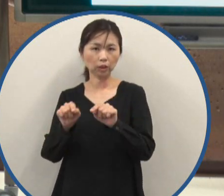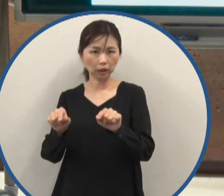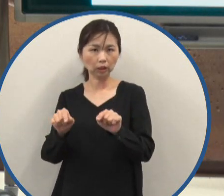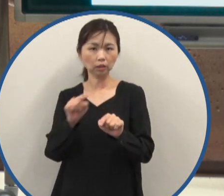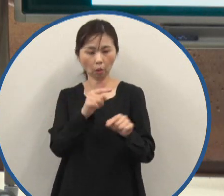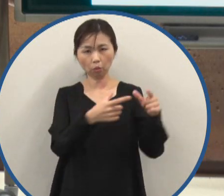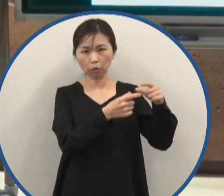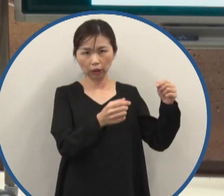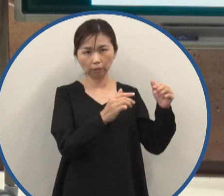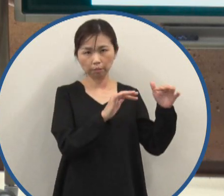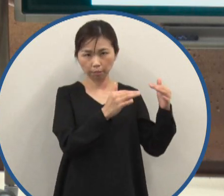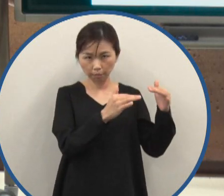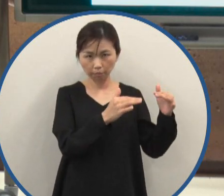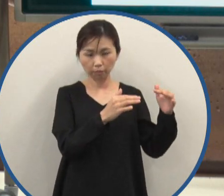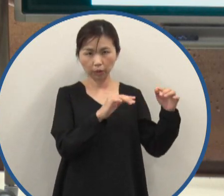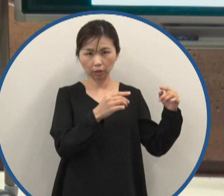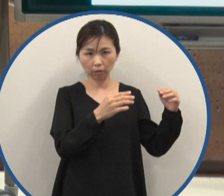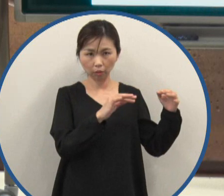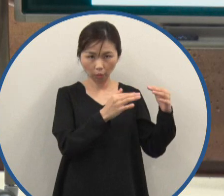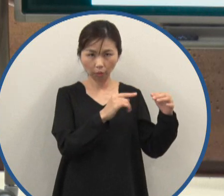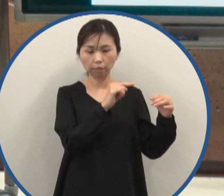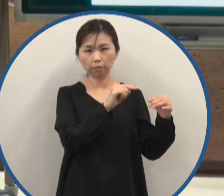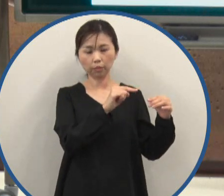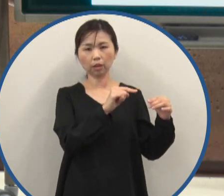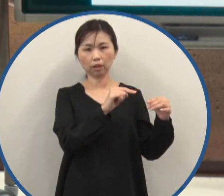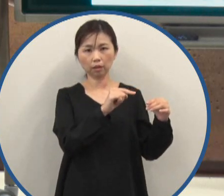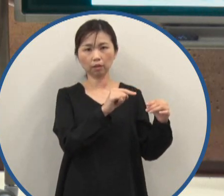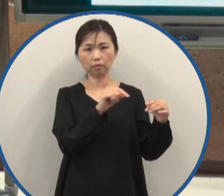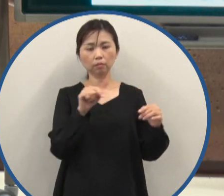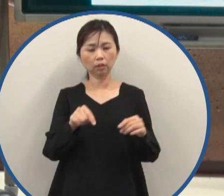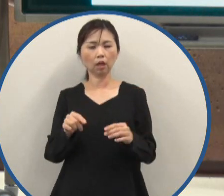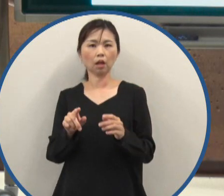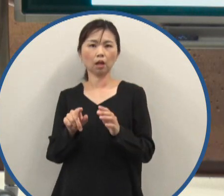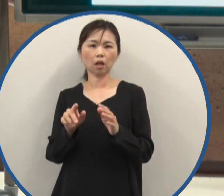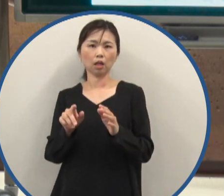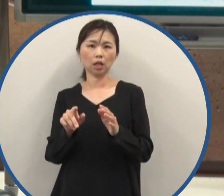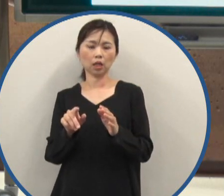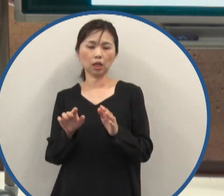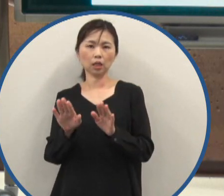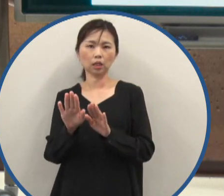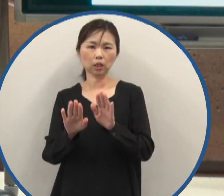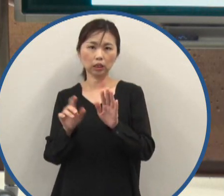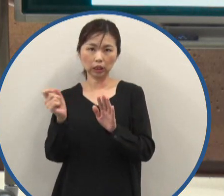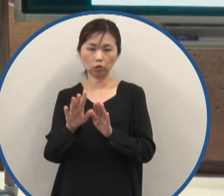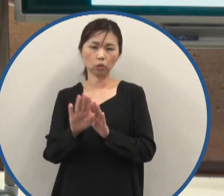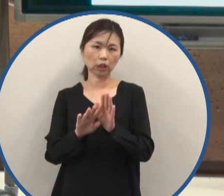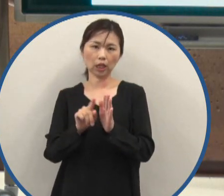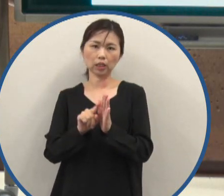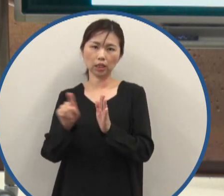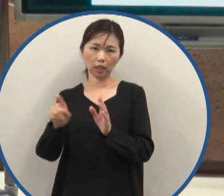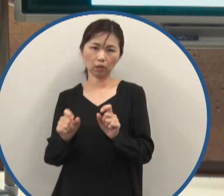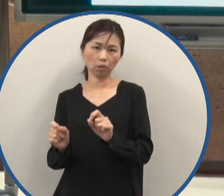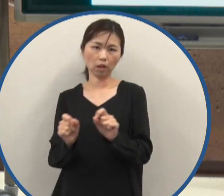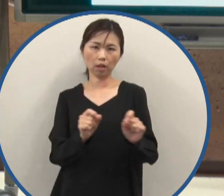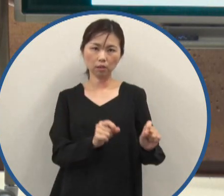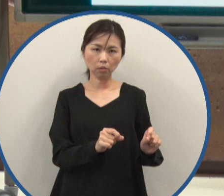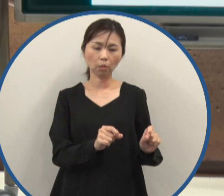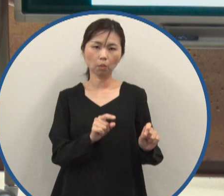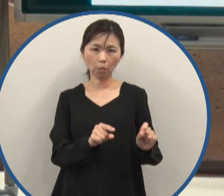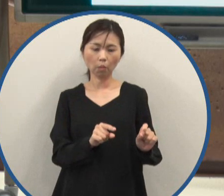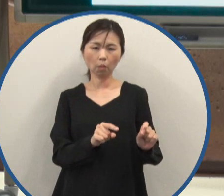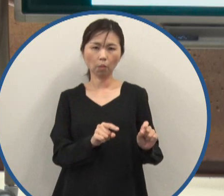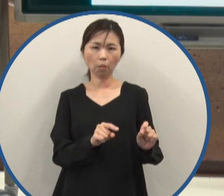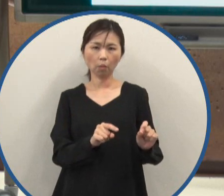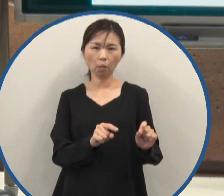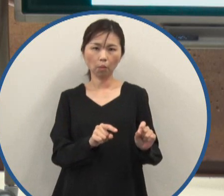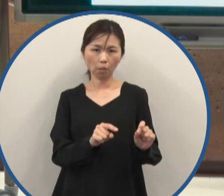が、その延長宣言の延長要請はこう通ると見ていらっしゃるのか、その角度というか手応えというのがどれぐらいかというのが1点と、